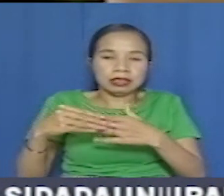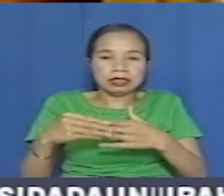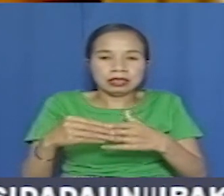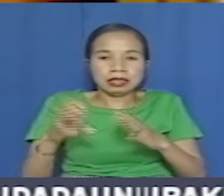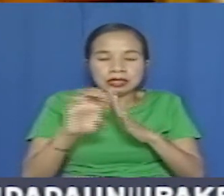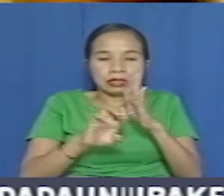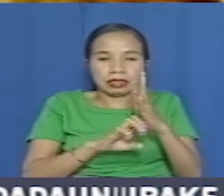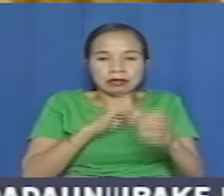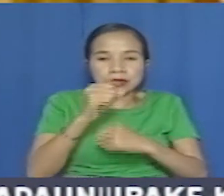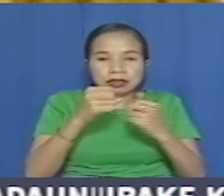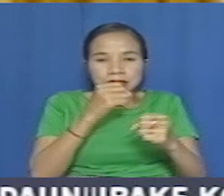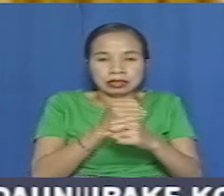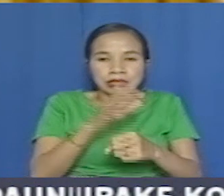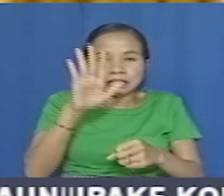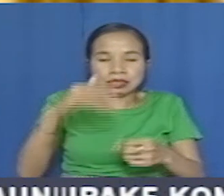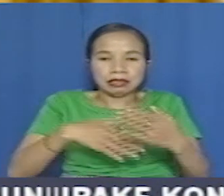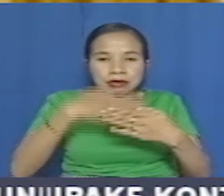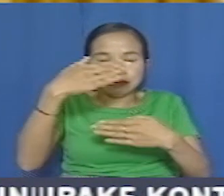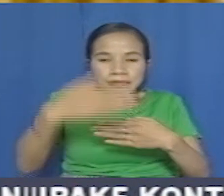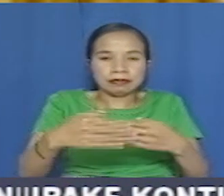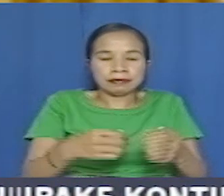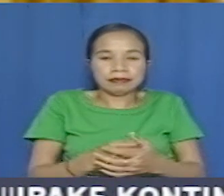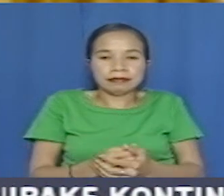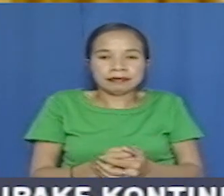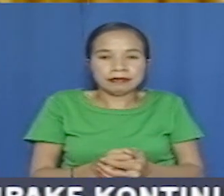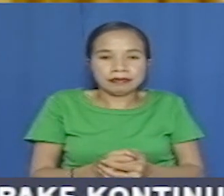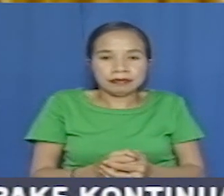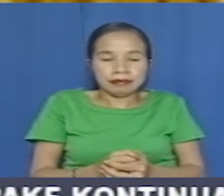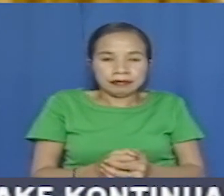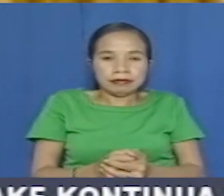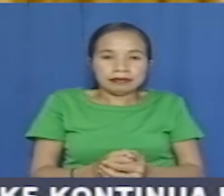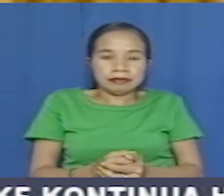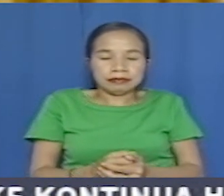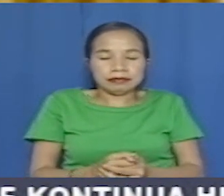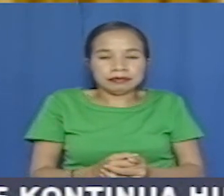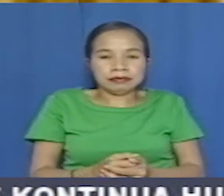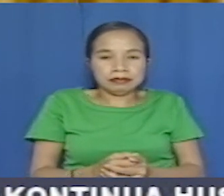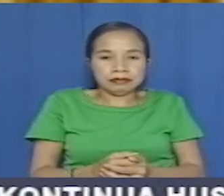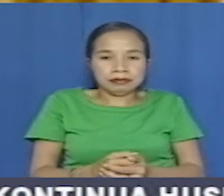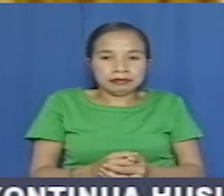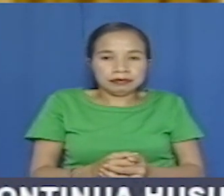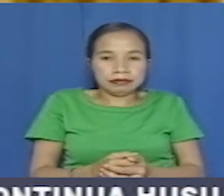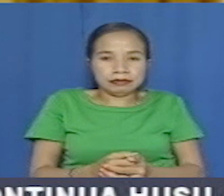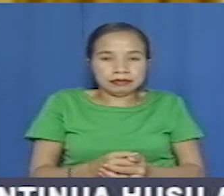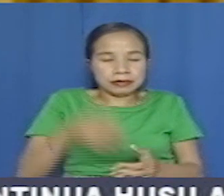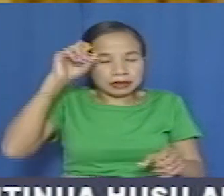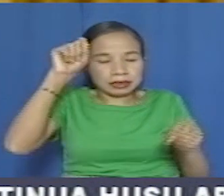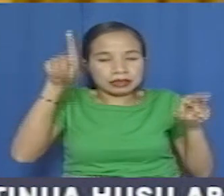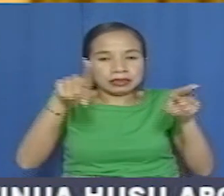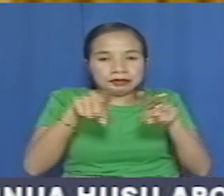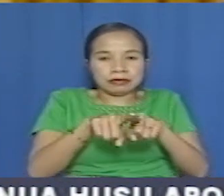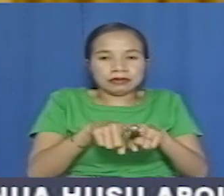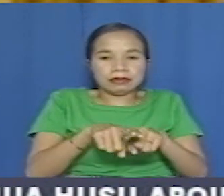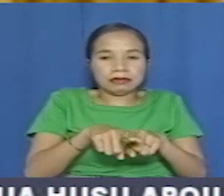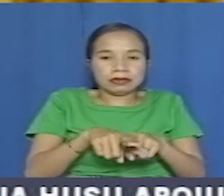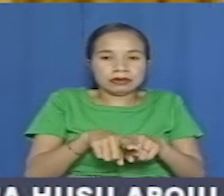Mai. Militantes si patrantes ira lansula. Se itenia maumbo au lima mba tino